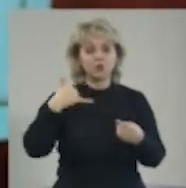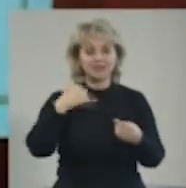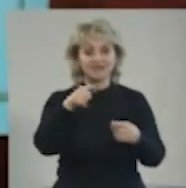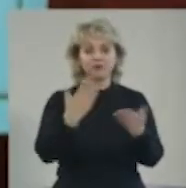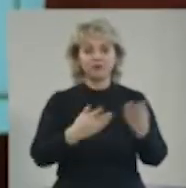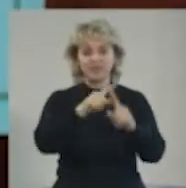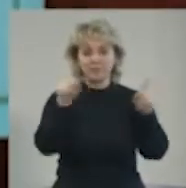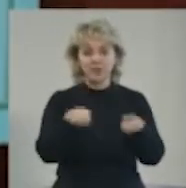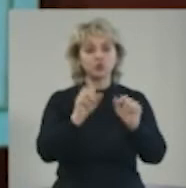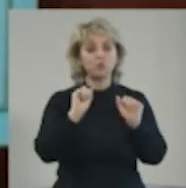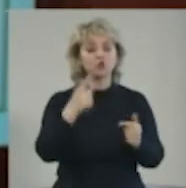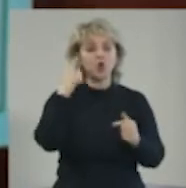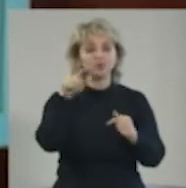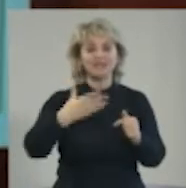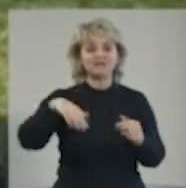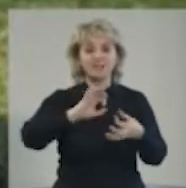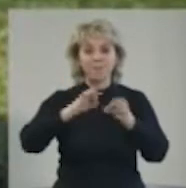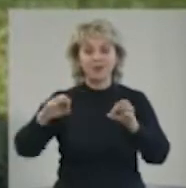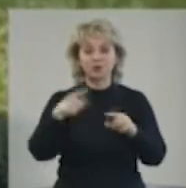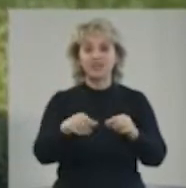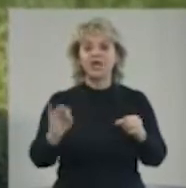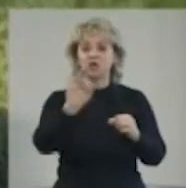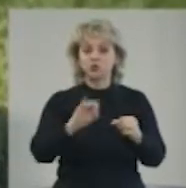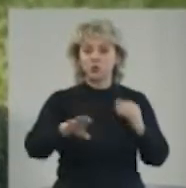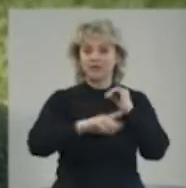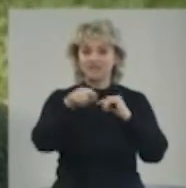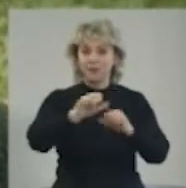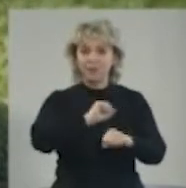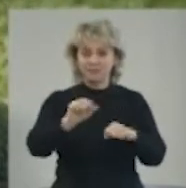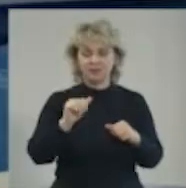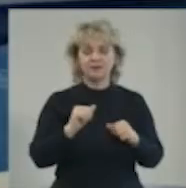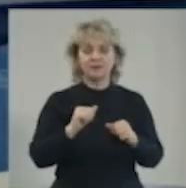или планшет можно будет узнать все подробности истории тополя-победителя.